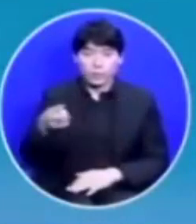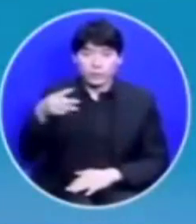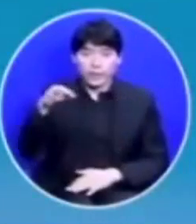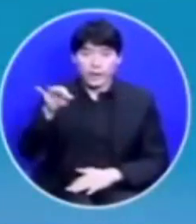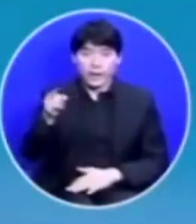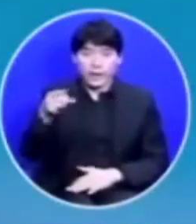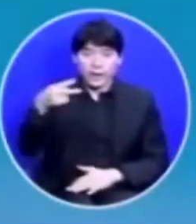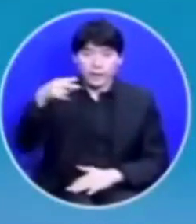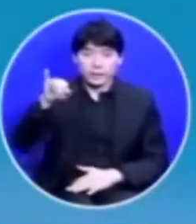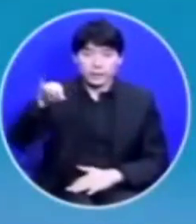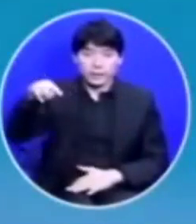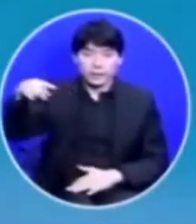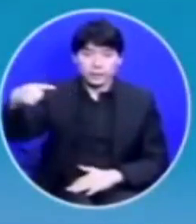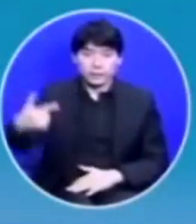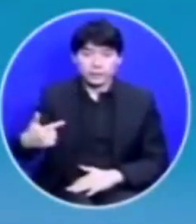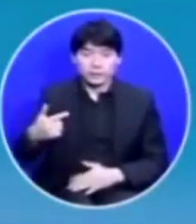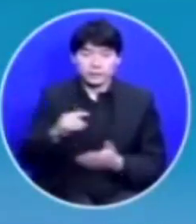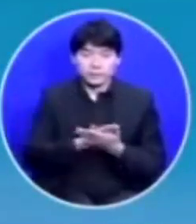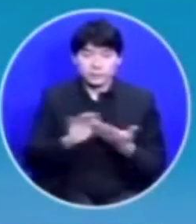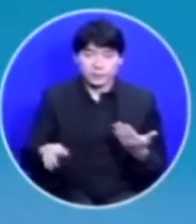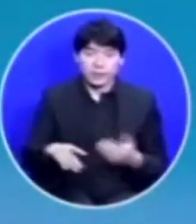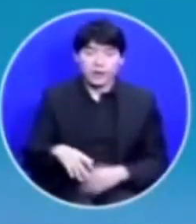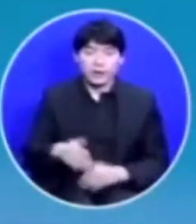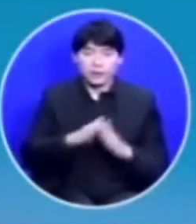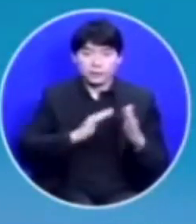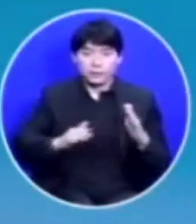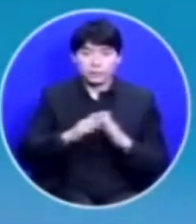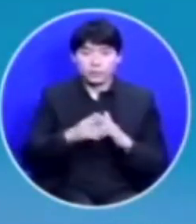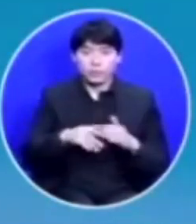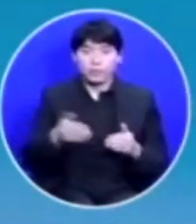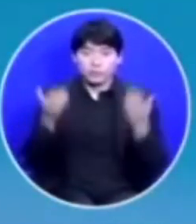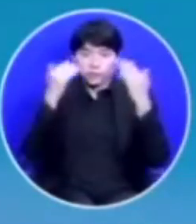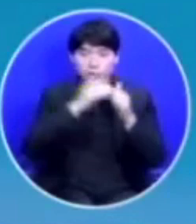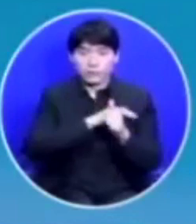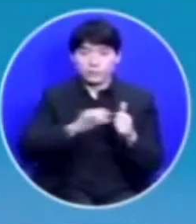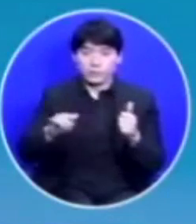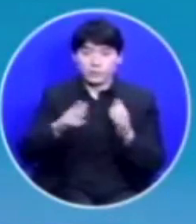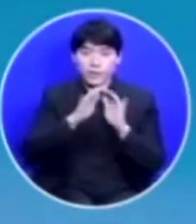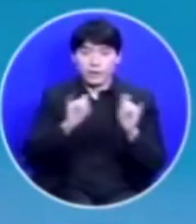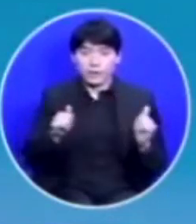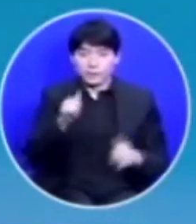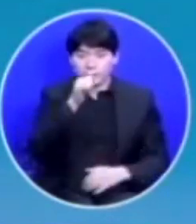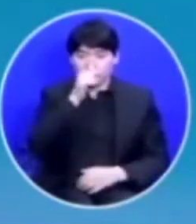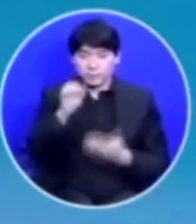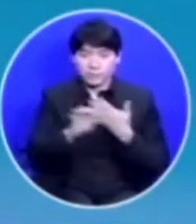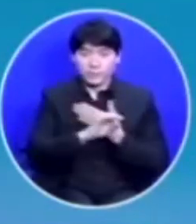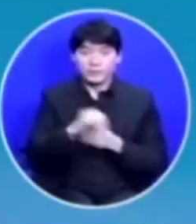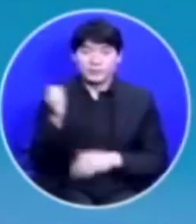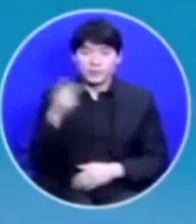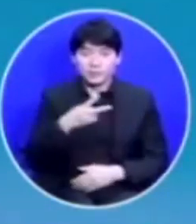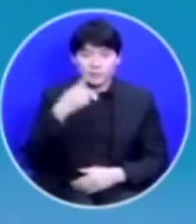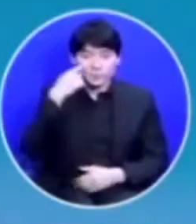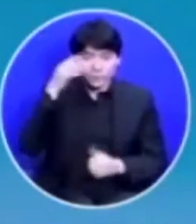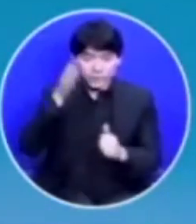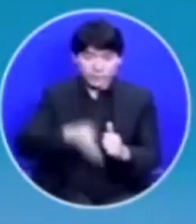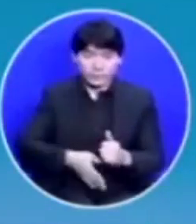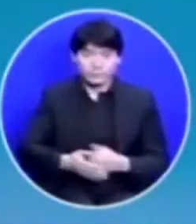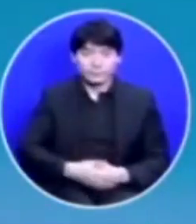여러분 가정에도 퇴학당한 아이가 있으면 다시 보시기 바람 예